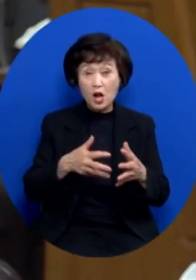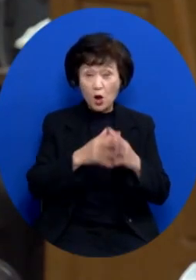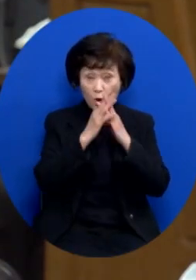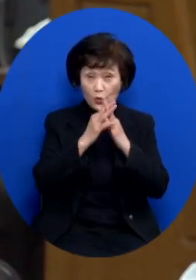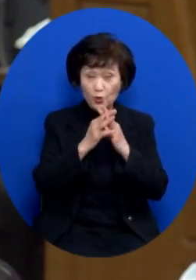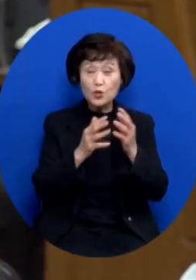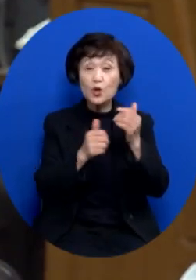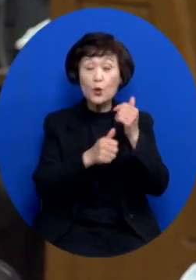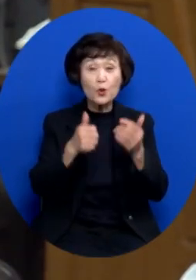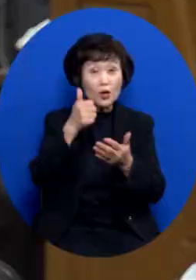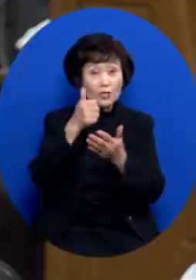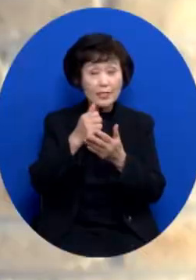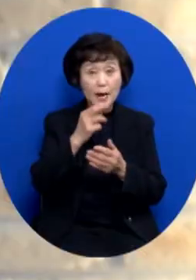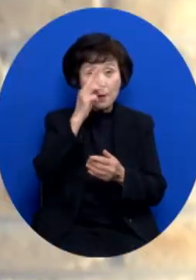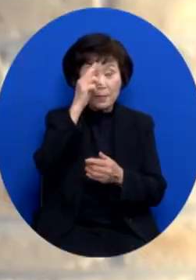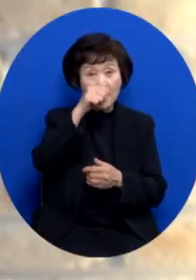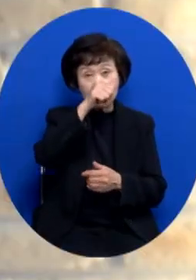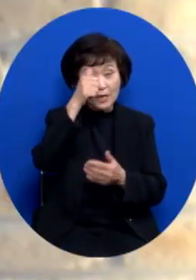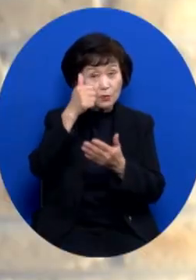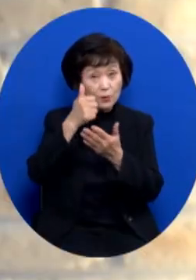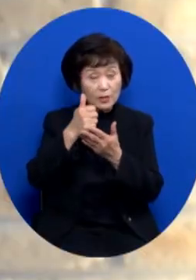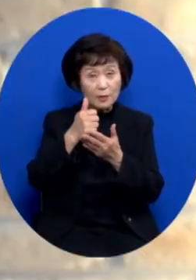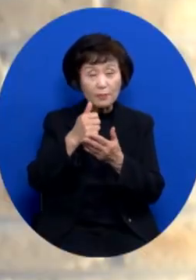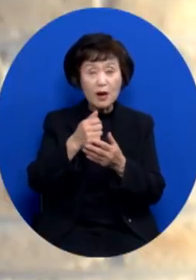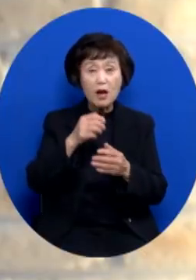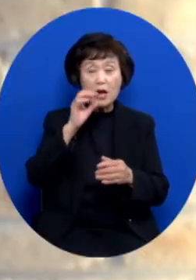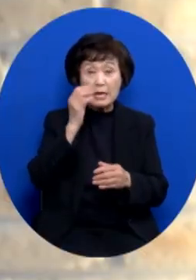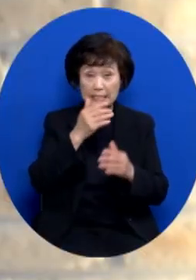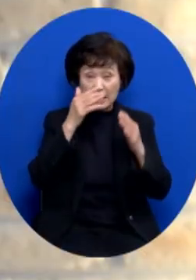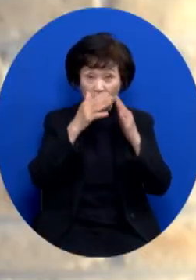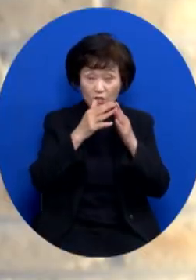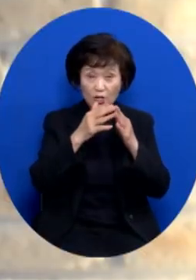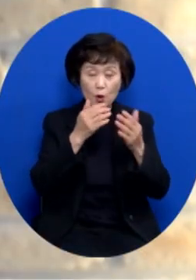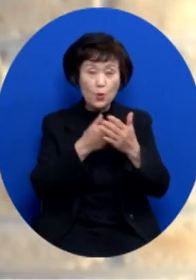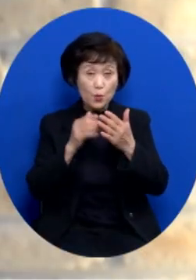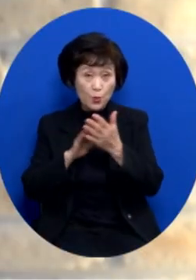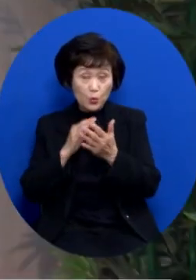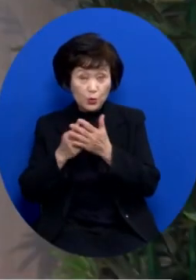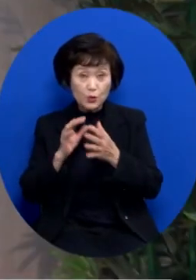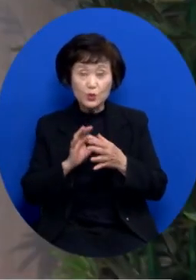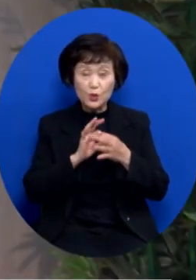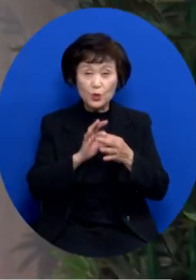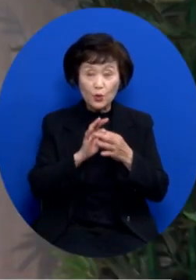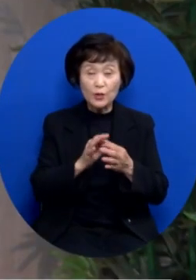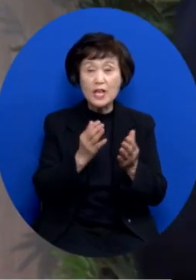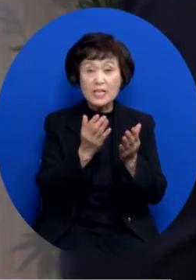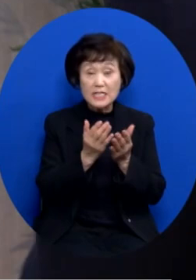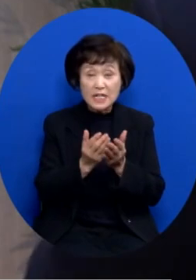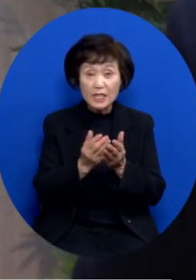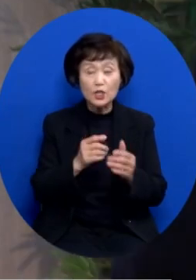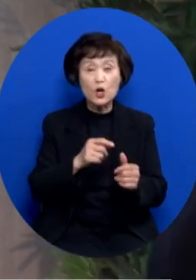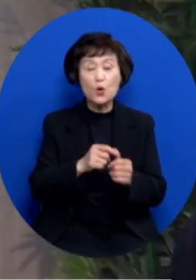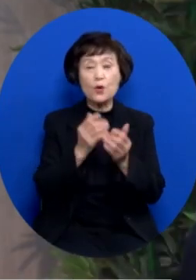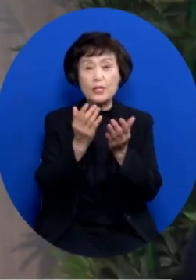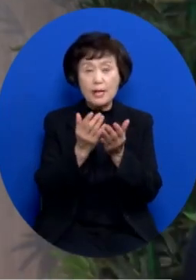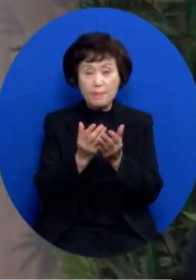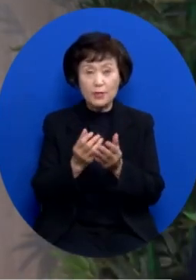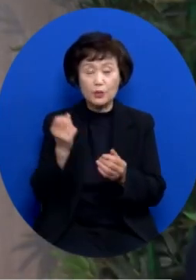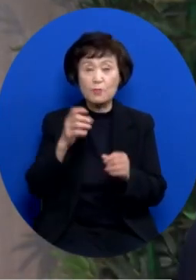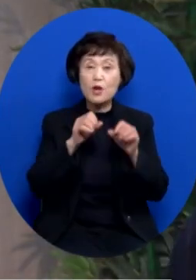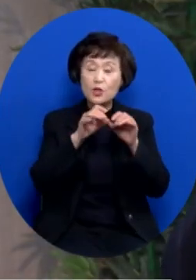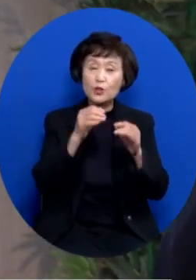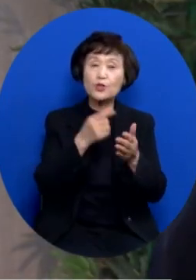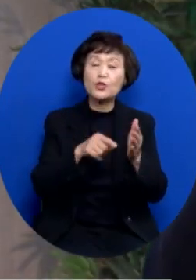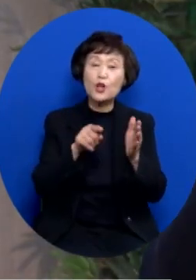건축위원장인 보문교회 박영진 장로는 성전 대수선 공사를 통해 지역소 구원의 방주이자 전도의 사명을 위해 성전이